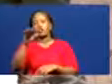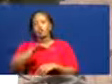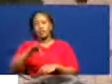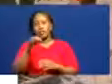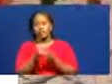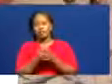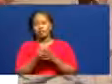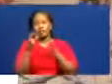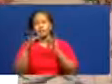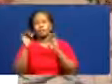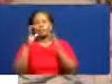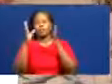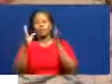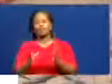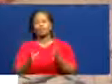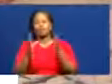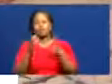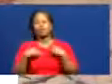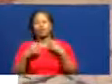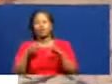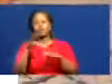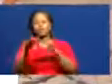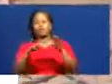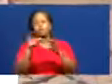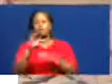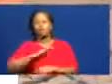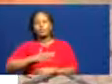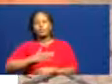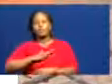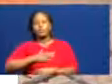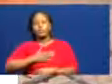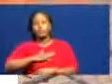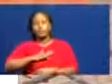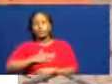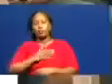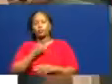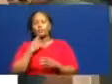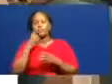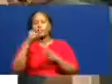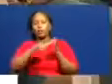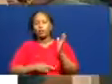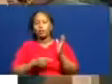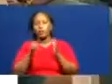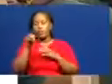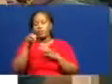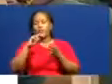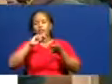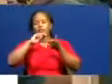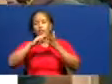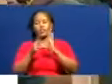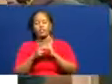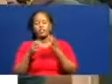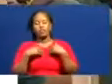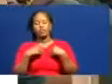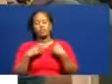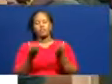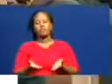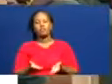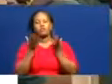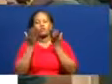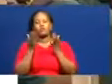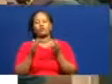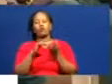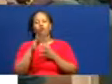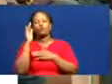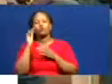wa shirika la huduma za wanyamapori eneo la Samburu, Daniel Kirui, alisema mradi huo umeimarika kwa asilimia kubwa huku idadi ya